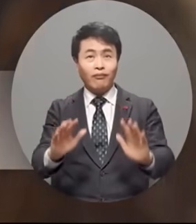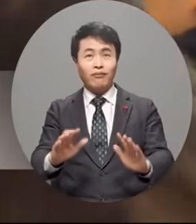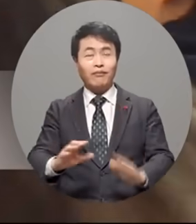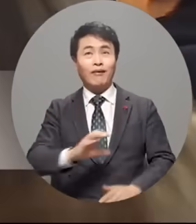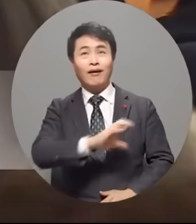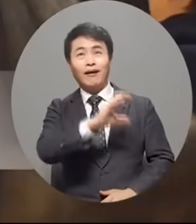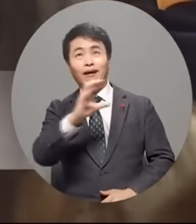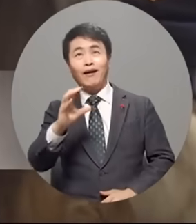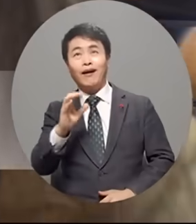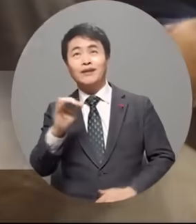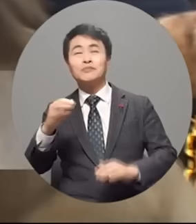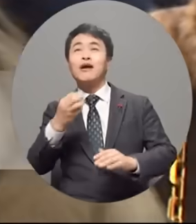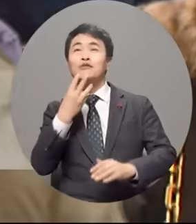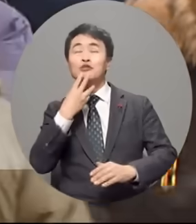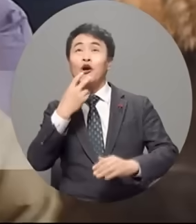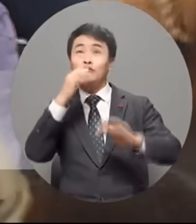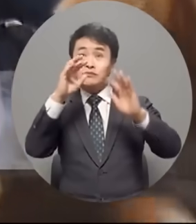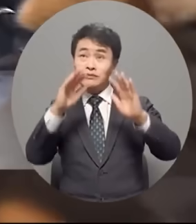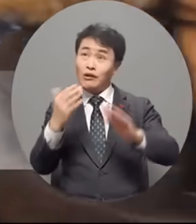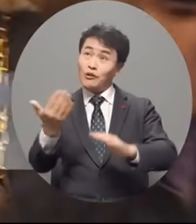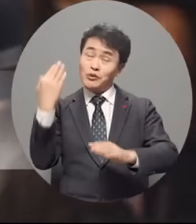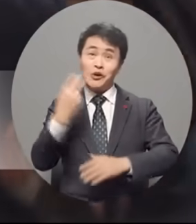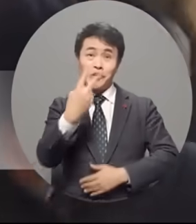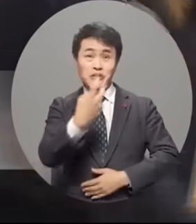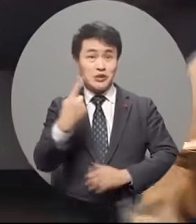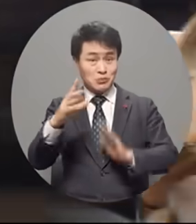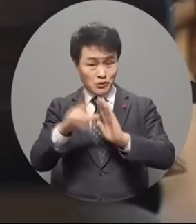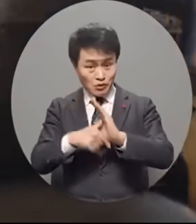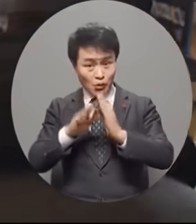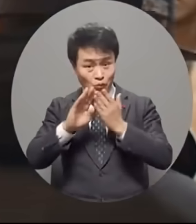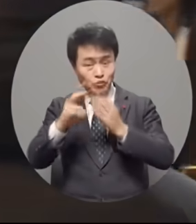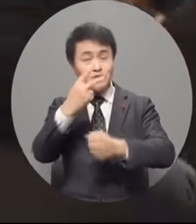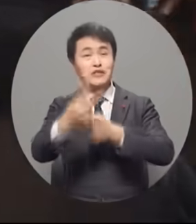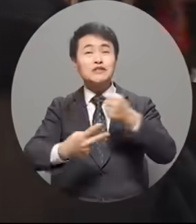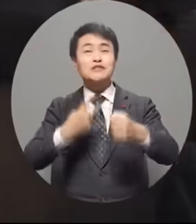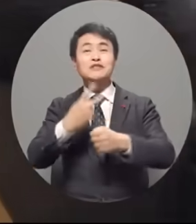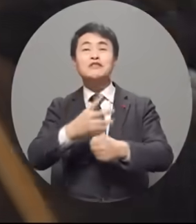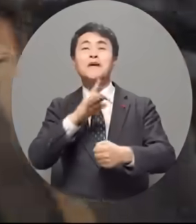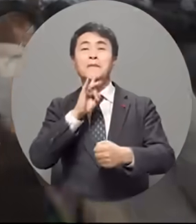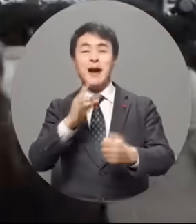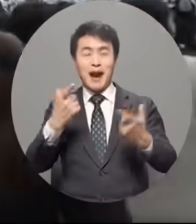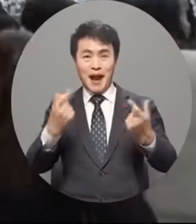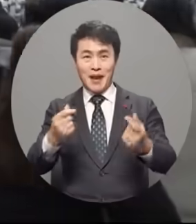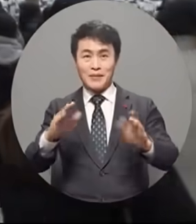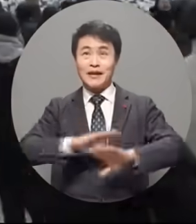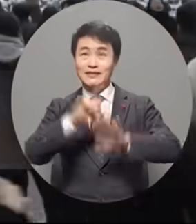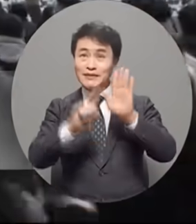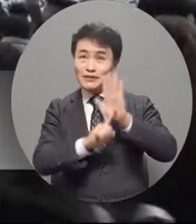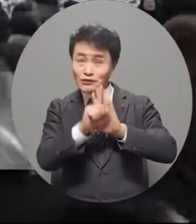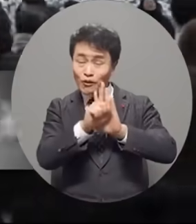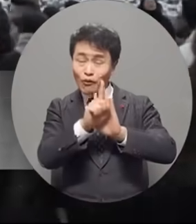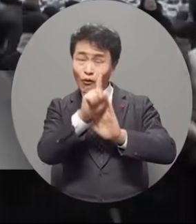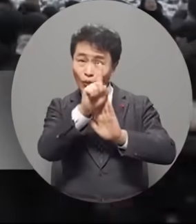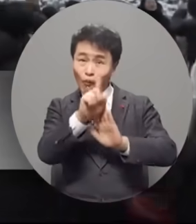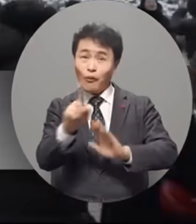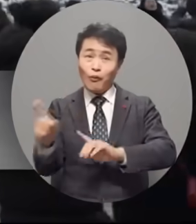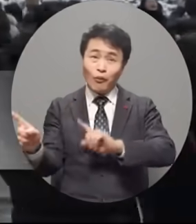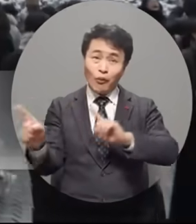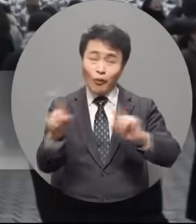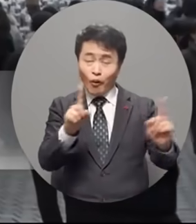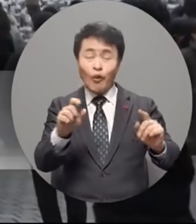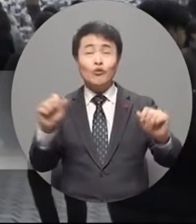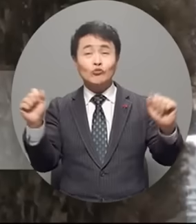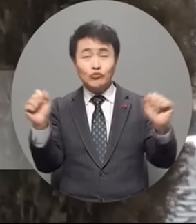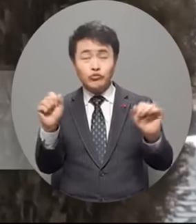크리스마스 이브에 서울에 눈이 온 건 지난 2021년 이후 2년 만입니다. 오늘 낮 기온이 영상권을 회복하는 등